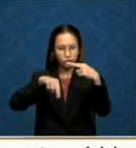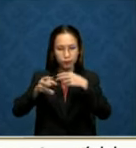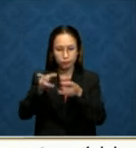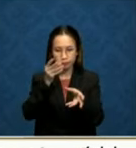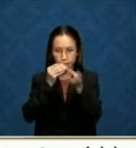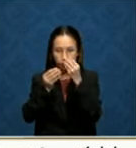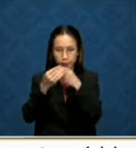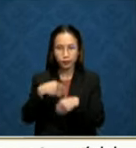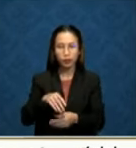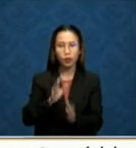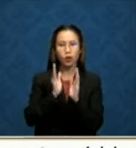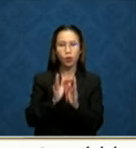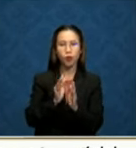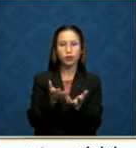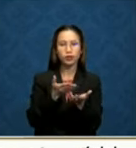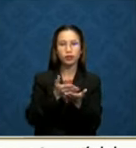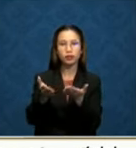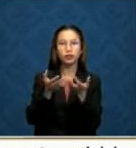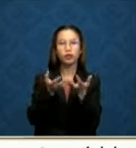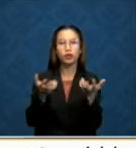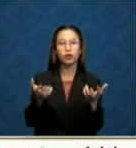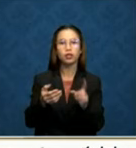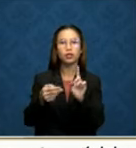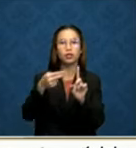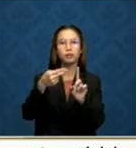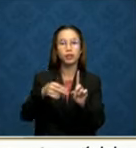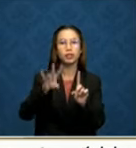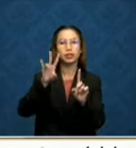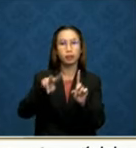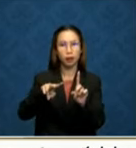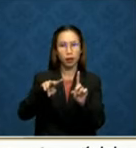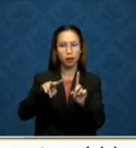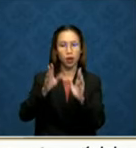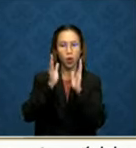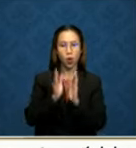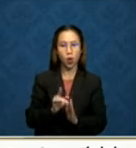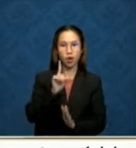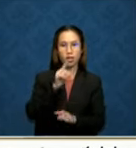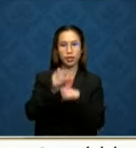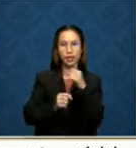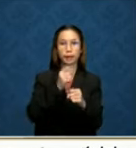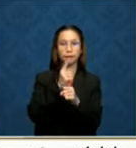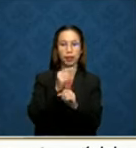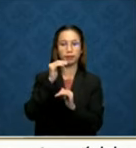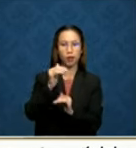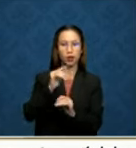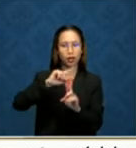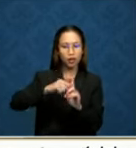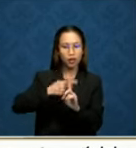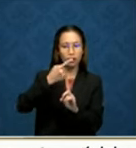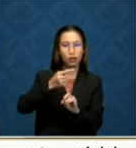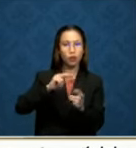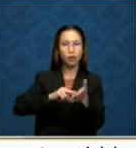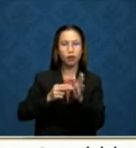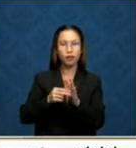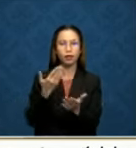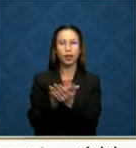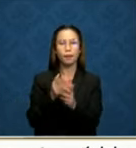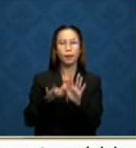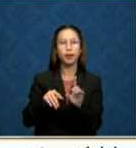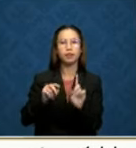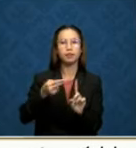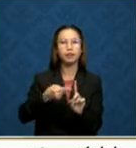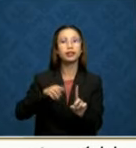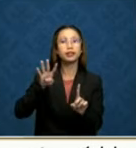ว่าผู้บิโภคซื้อของ 1,000 บาทต่อคนต่อปีเพนั้นเดือนหนึ่คุใช้เงิประมาณ 1,000